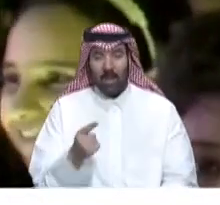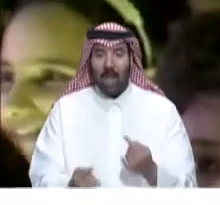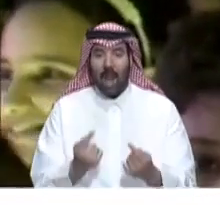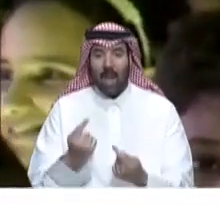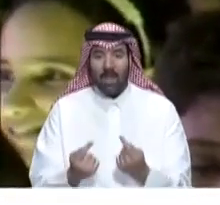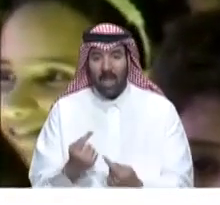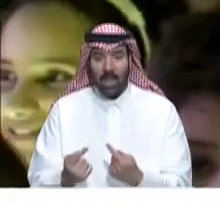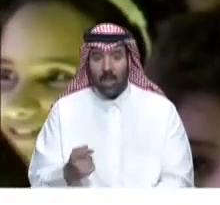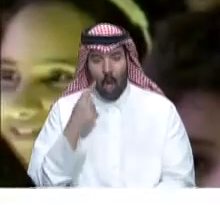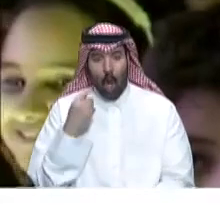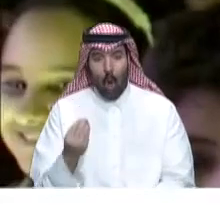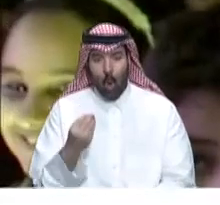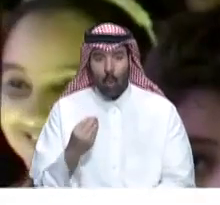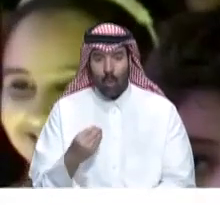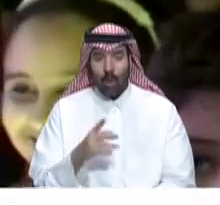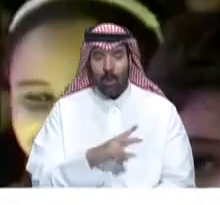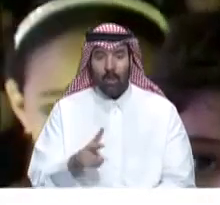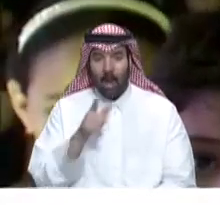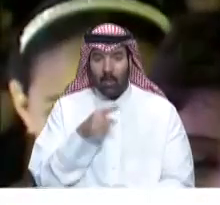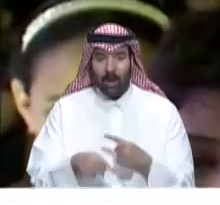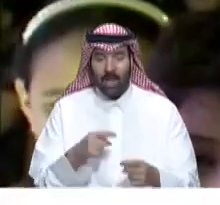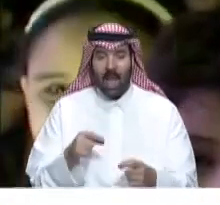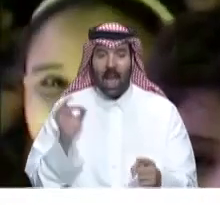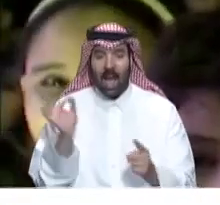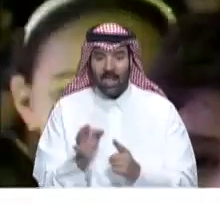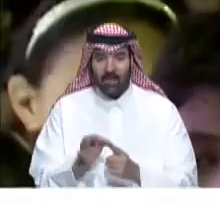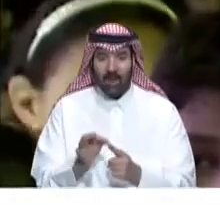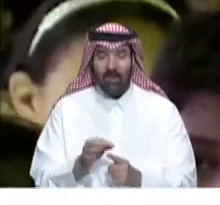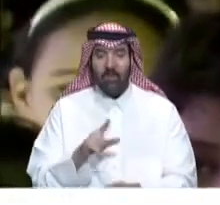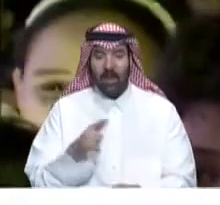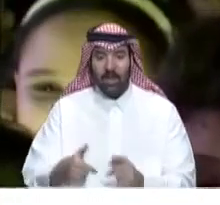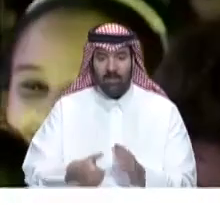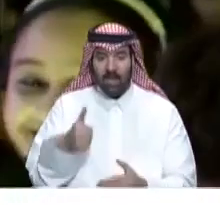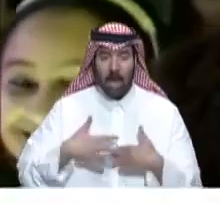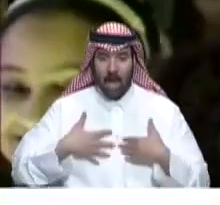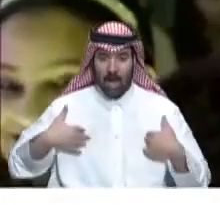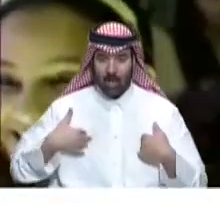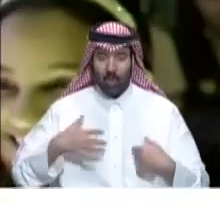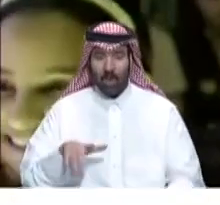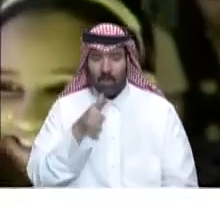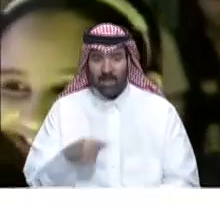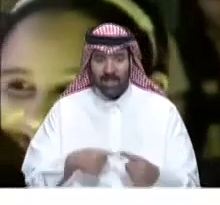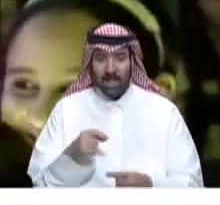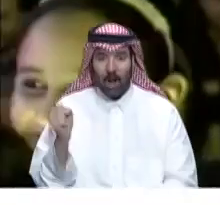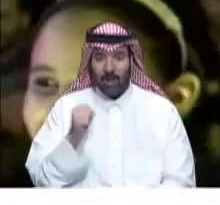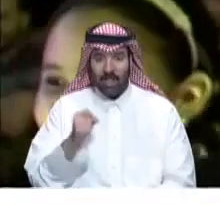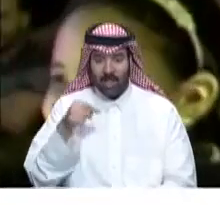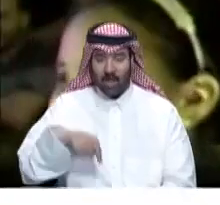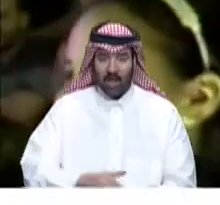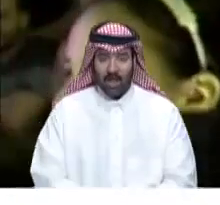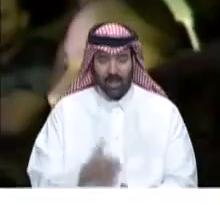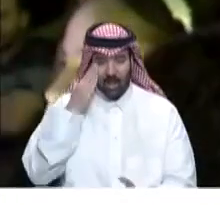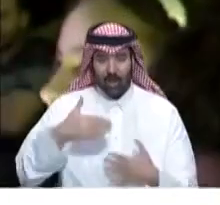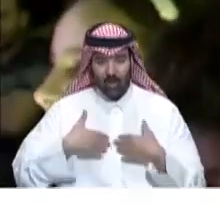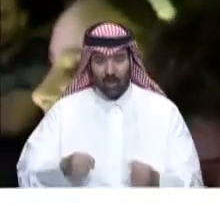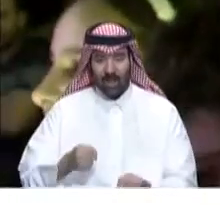الحدائق يجد شيء جميل، وشيء احنا هدف لنا ان احنا نحقق اقصى درجات الجوده في الخدمه والتشغيل.